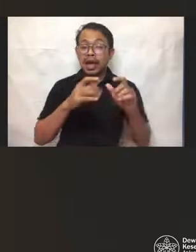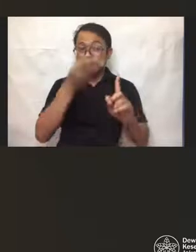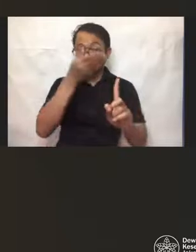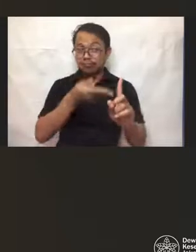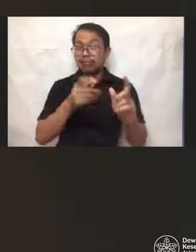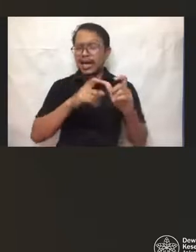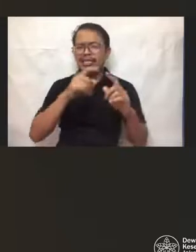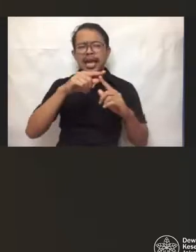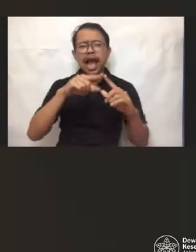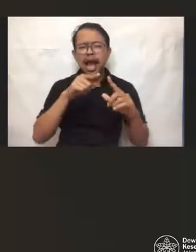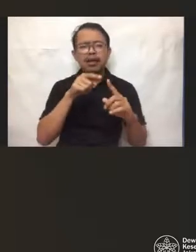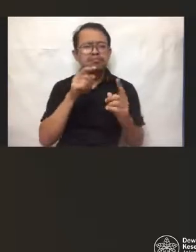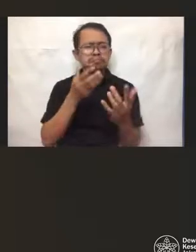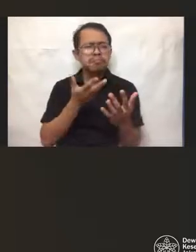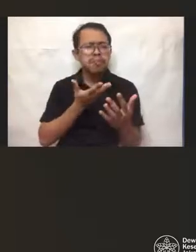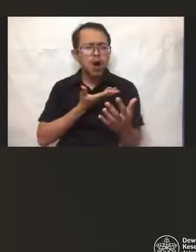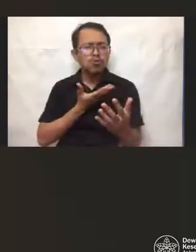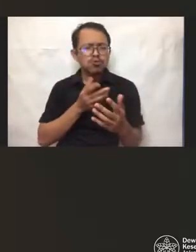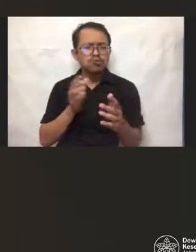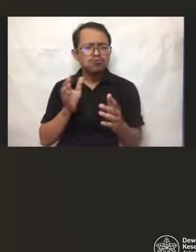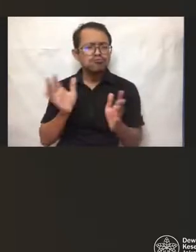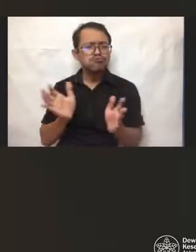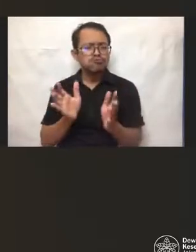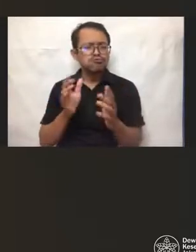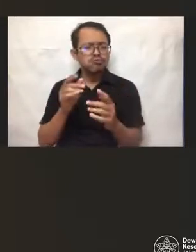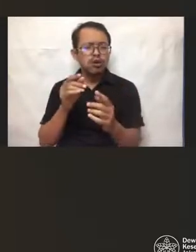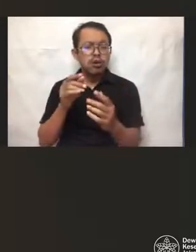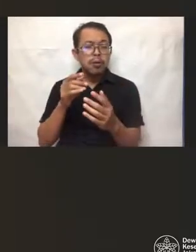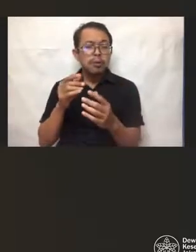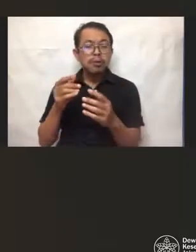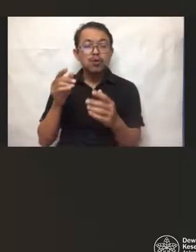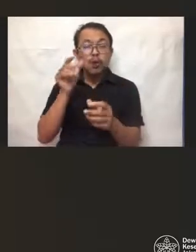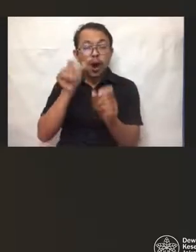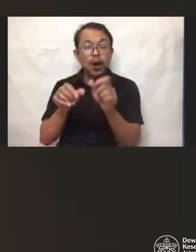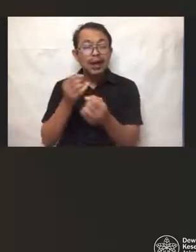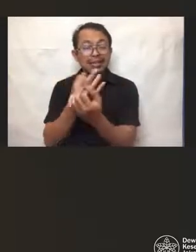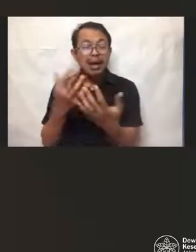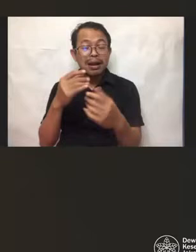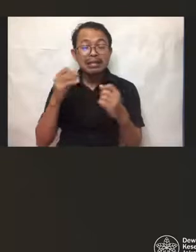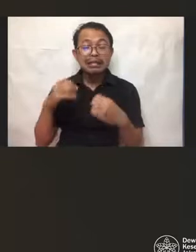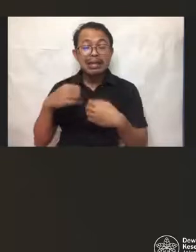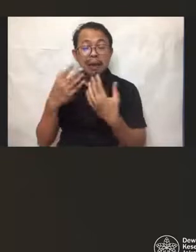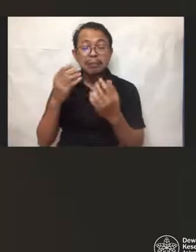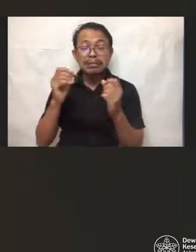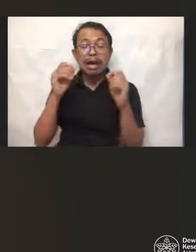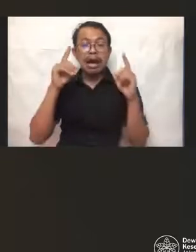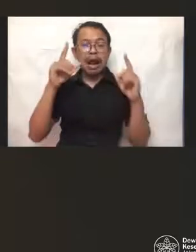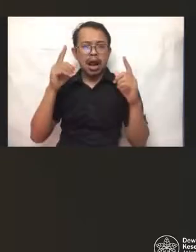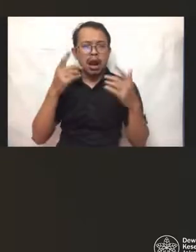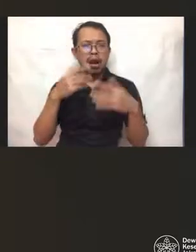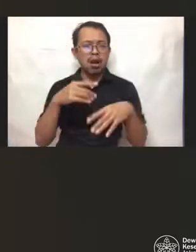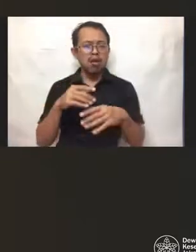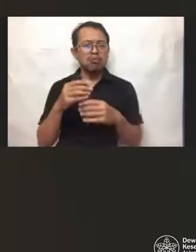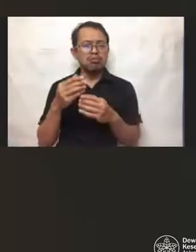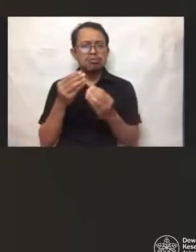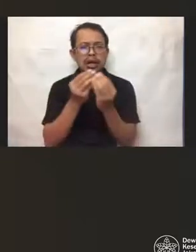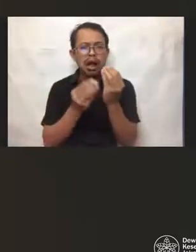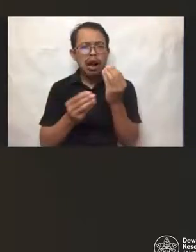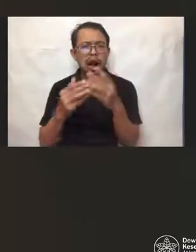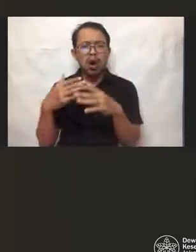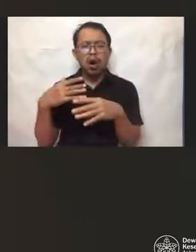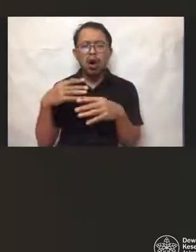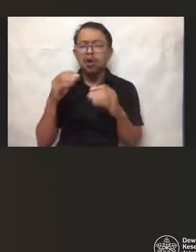ingin menyadarkan umat Islam tentang warisan berharga yang ditinggalkan oleh Rasulullah dan para pemikir Islam